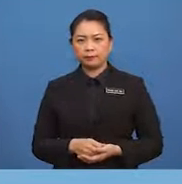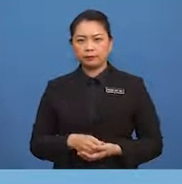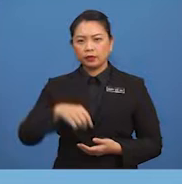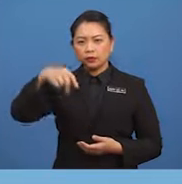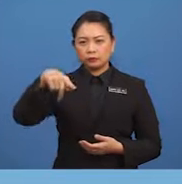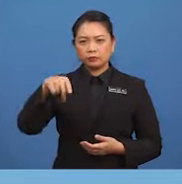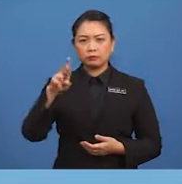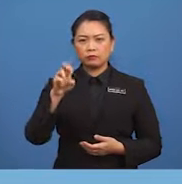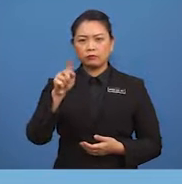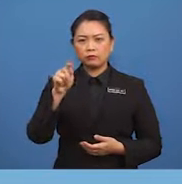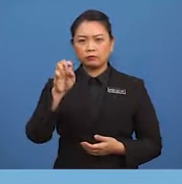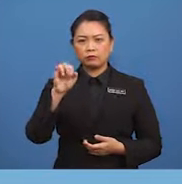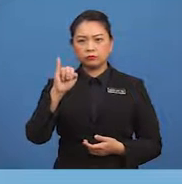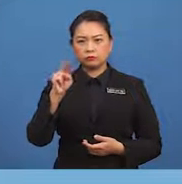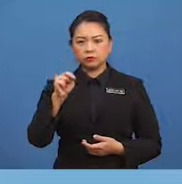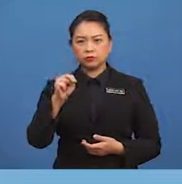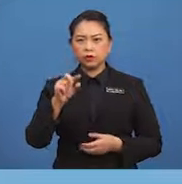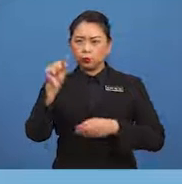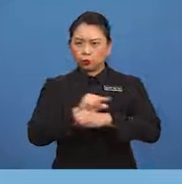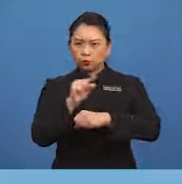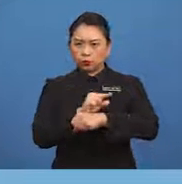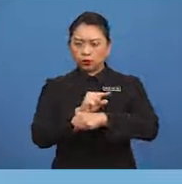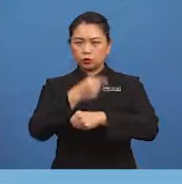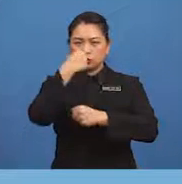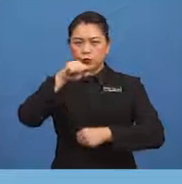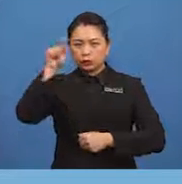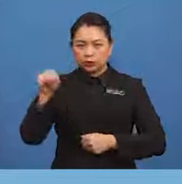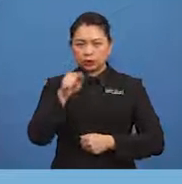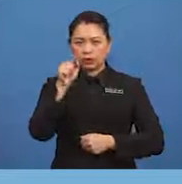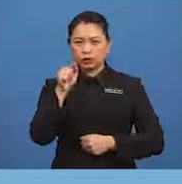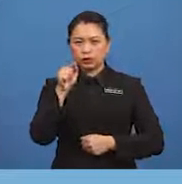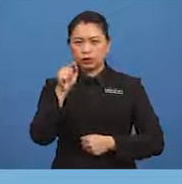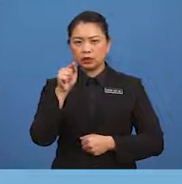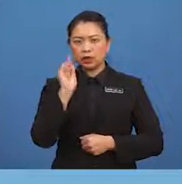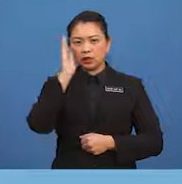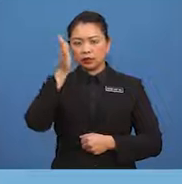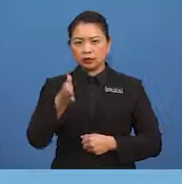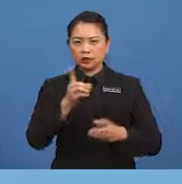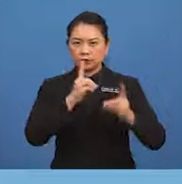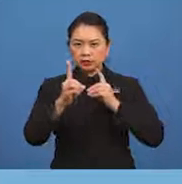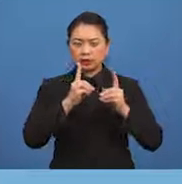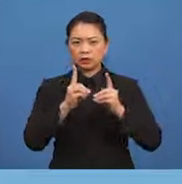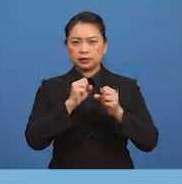Protein untuk kegunaan kitar sel juga disintesis pada ketika ini.